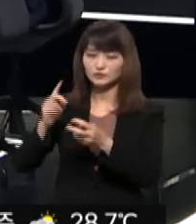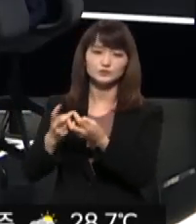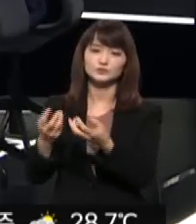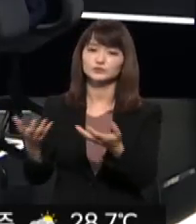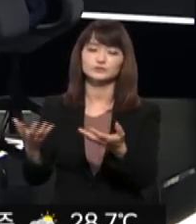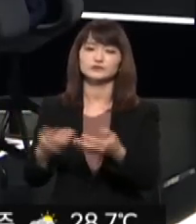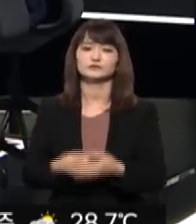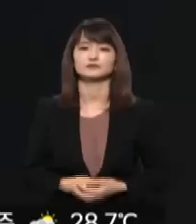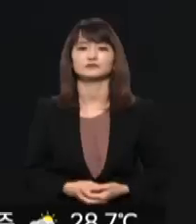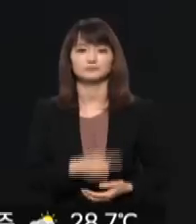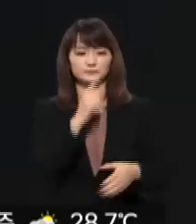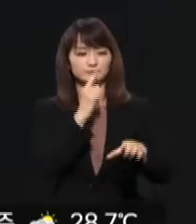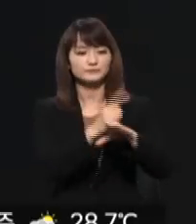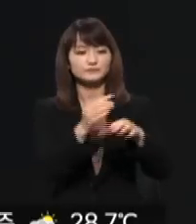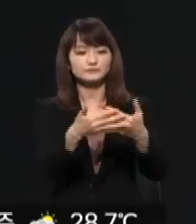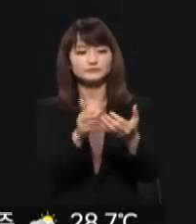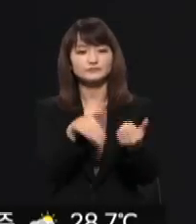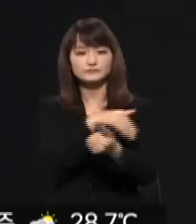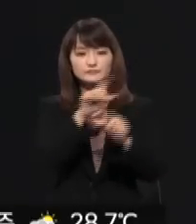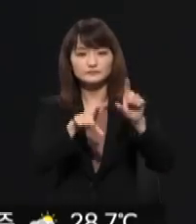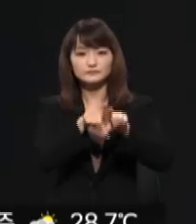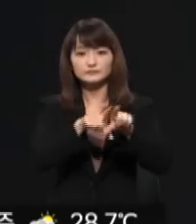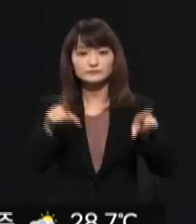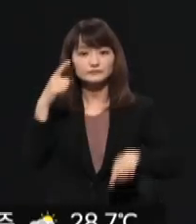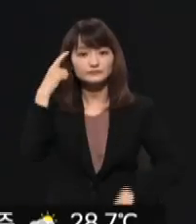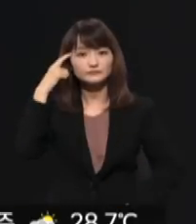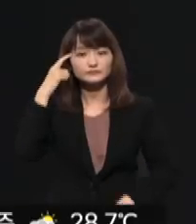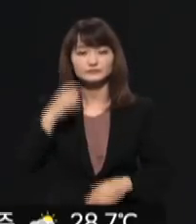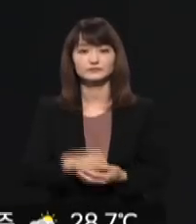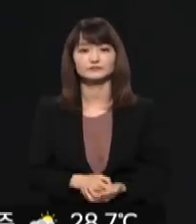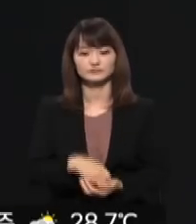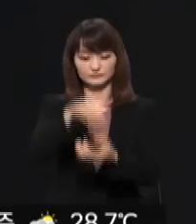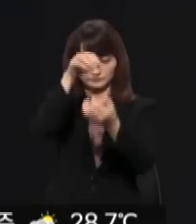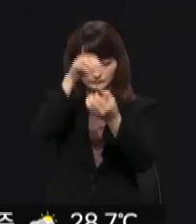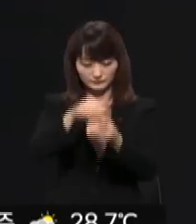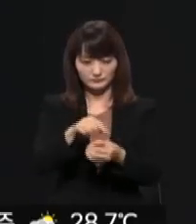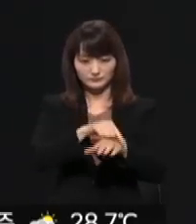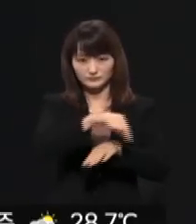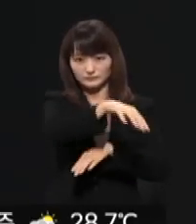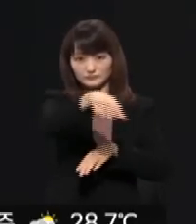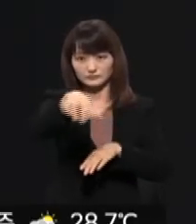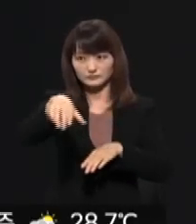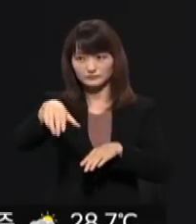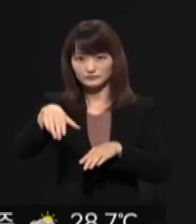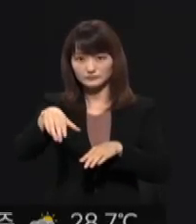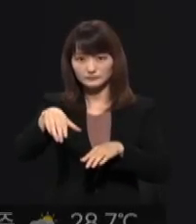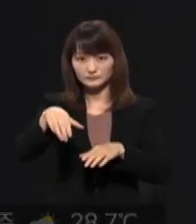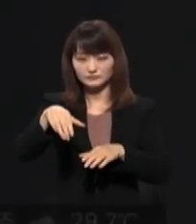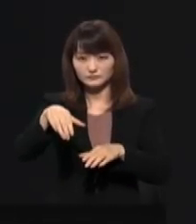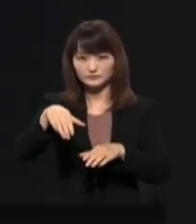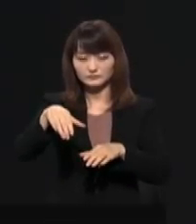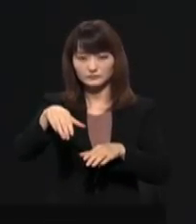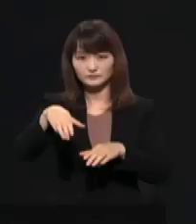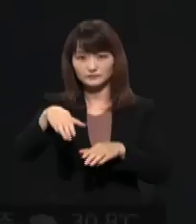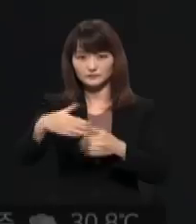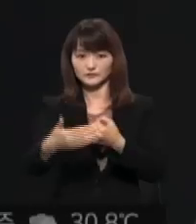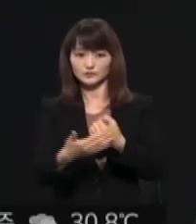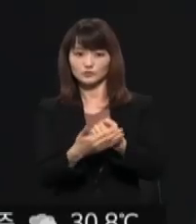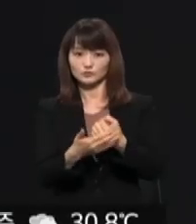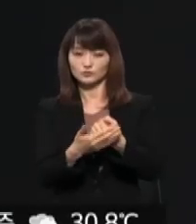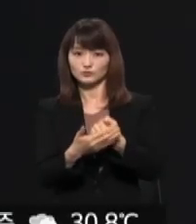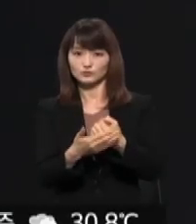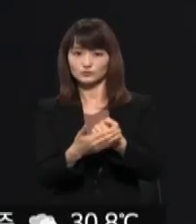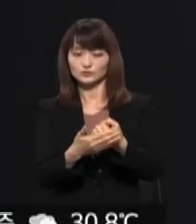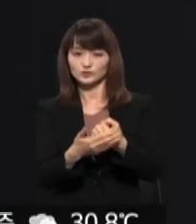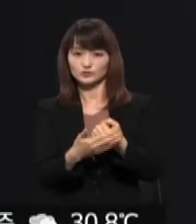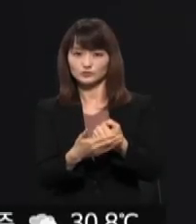민주당 상황을 그냥 제가 그냥 객관적으로 좀 보면 전통적 지역 기반을 잃는 것이 아니냐 이거 굉장히 심각하게